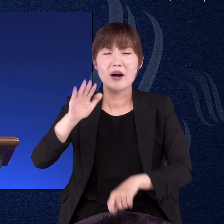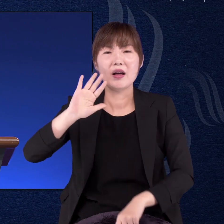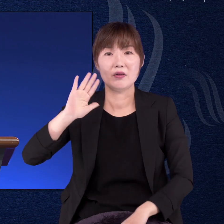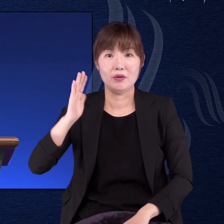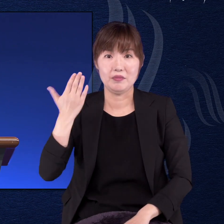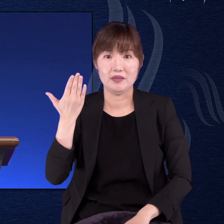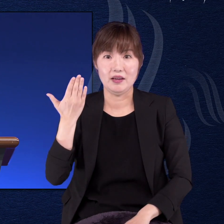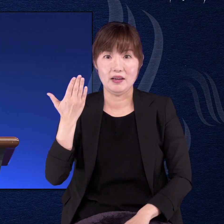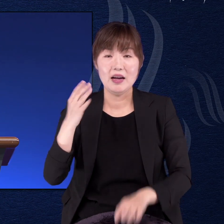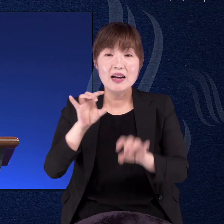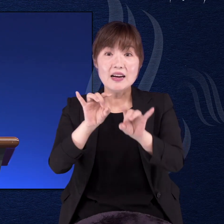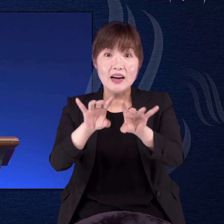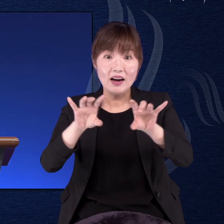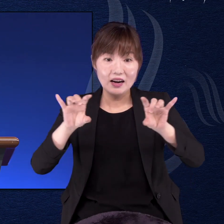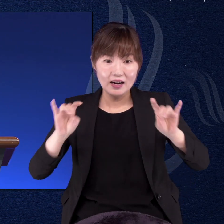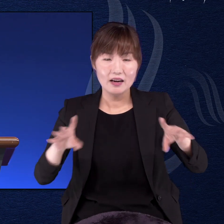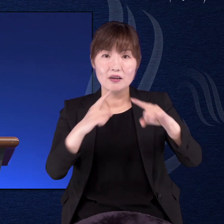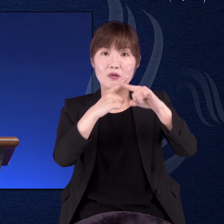각자의 교회에서